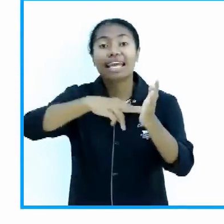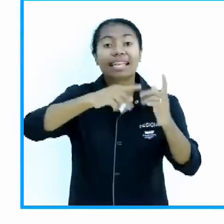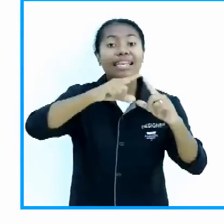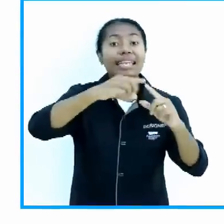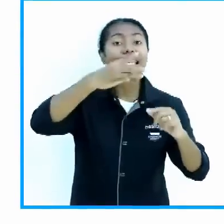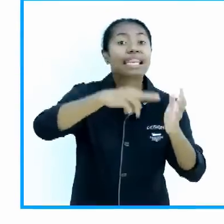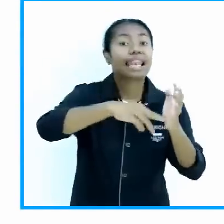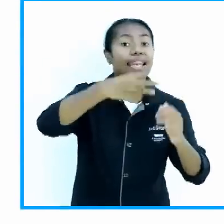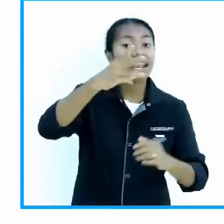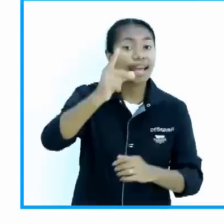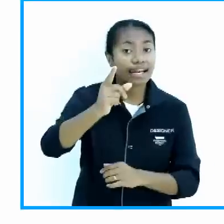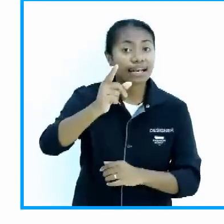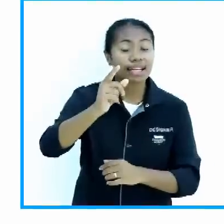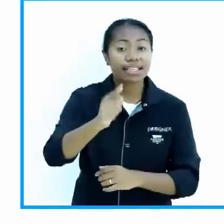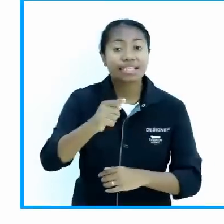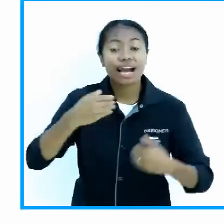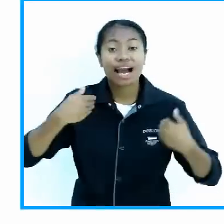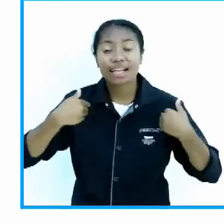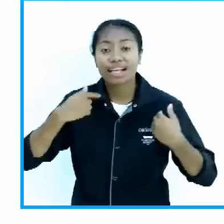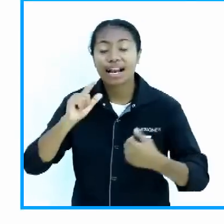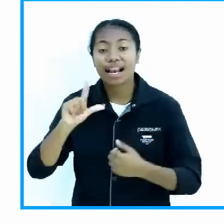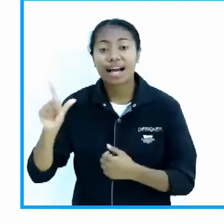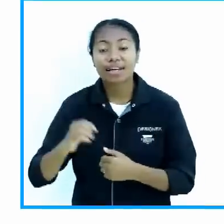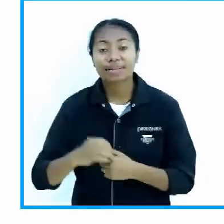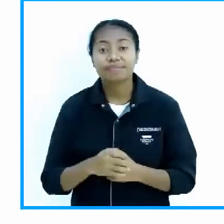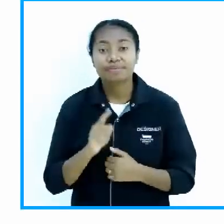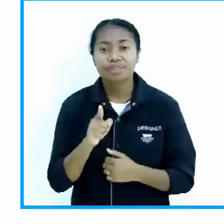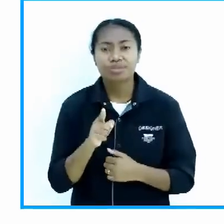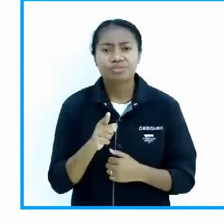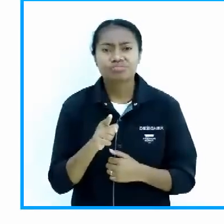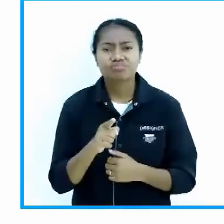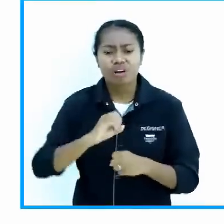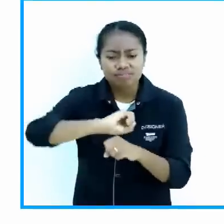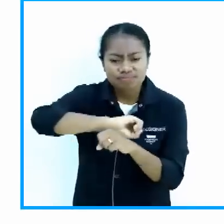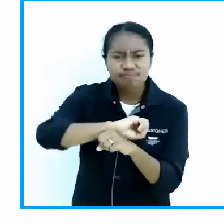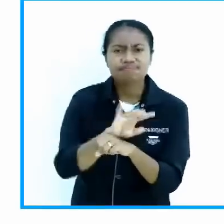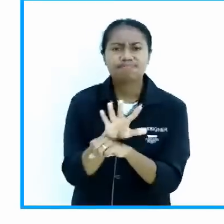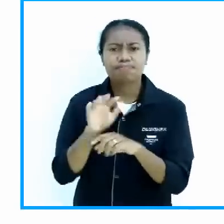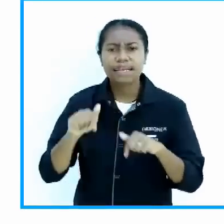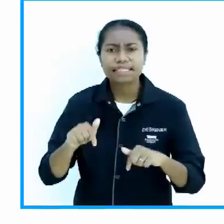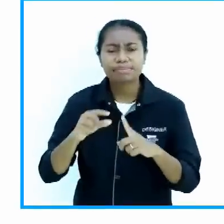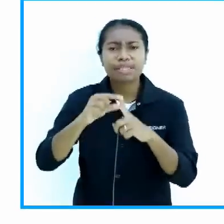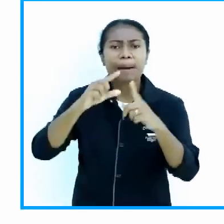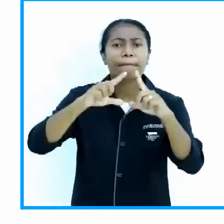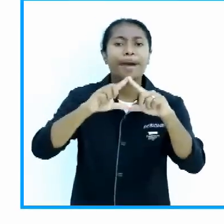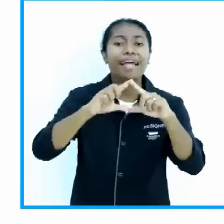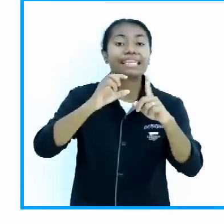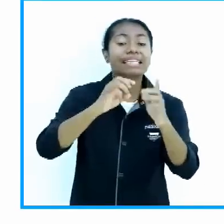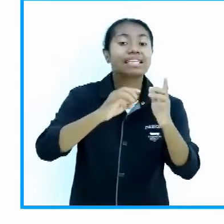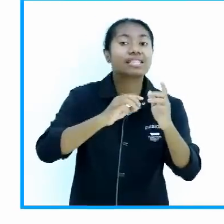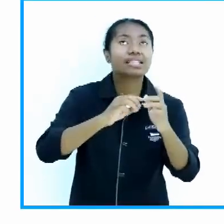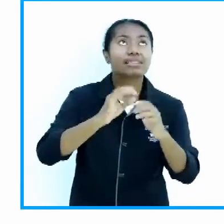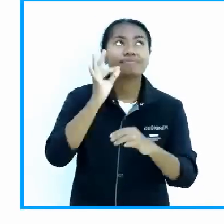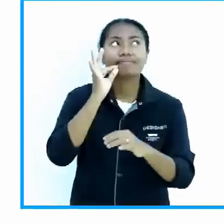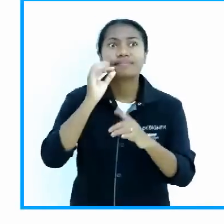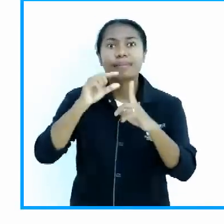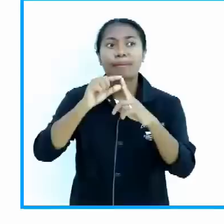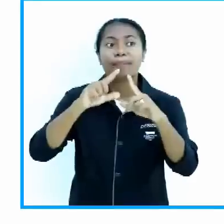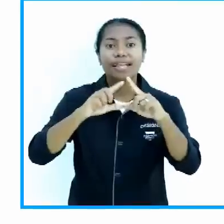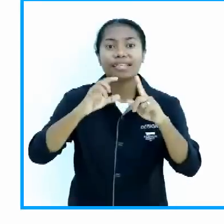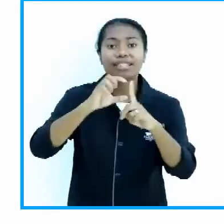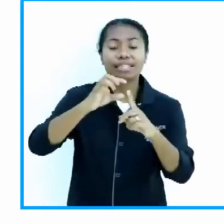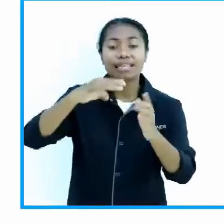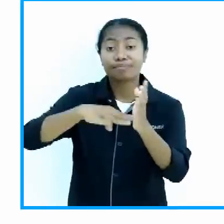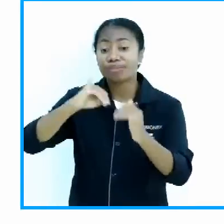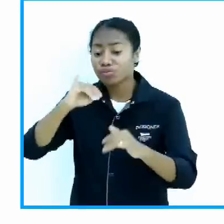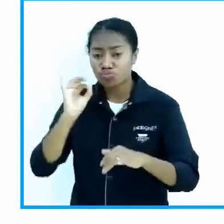ini dia waktu itu ada sebuah pandemi juga, ya. Jadi pandemi ini bukan cuma sekarang, dulu juga sudah ada.